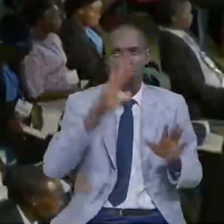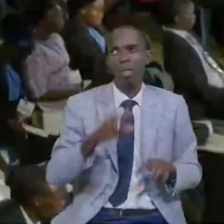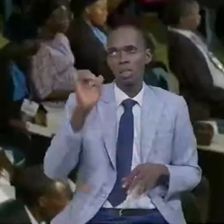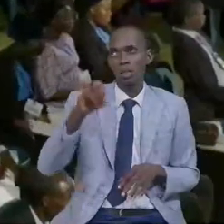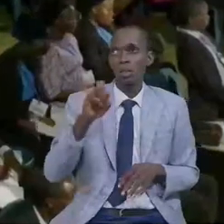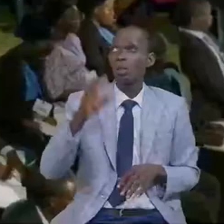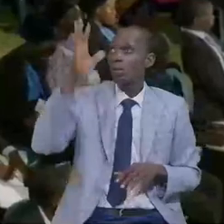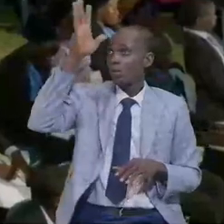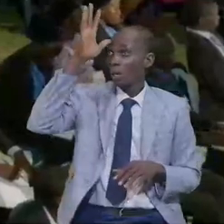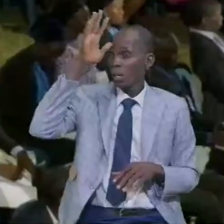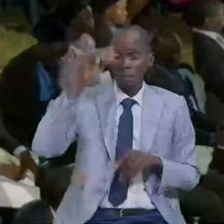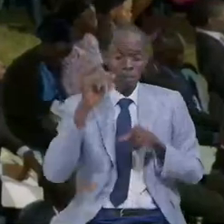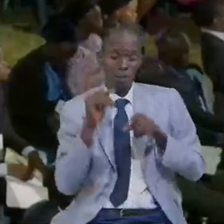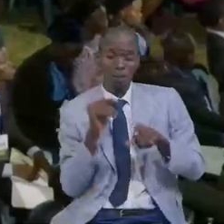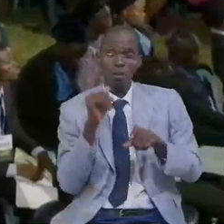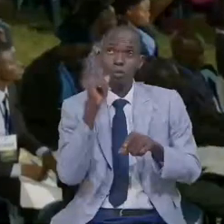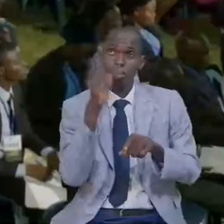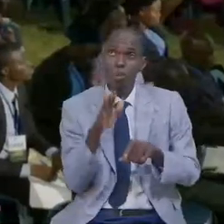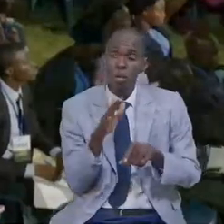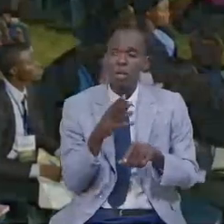homme, cette femme,